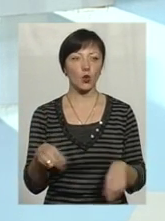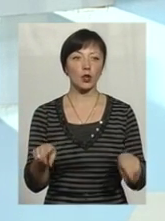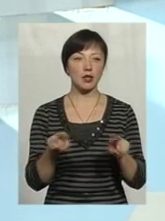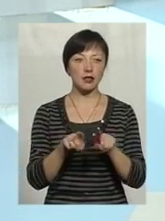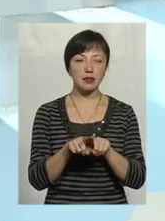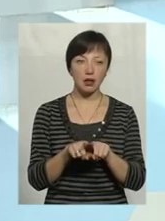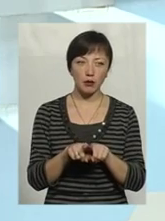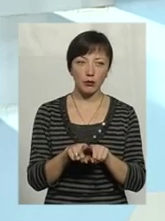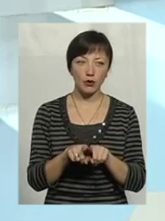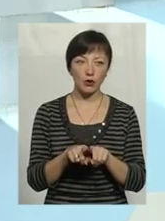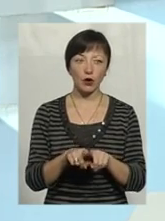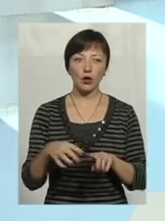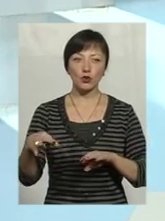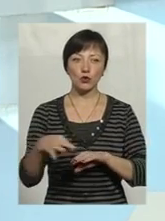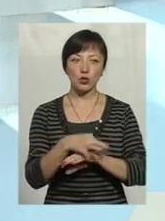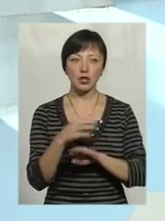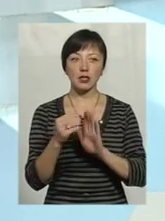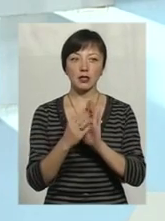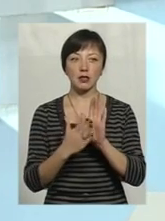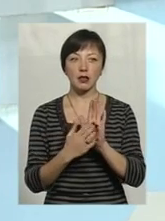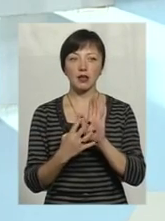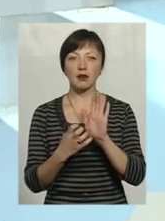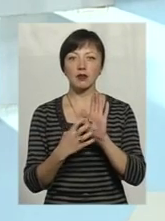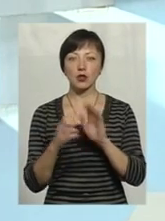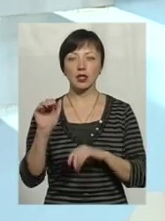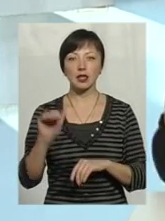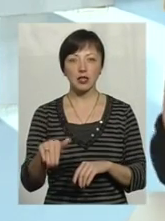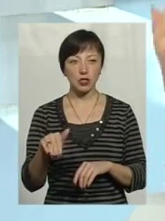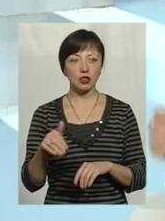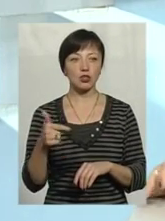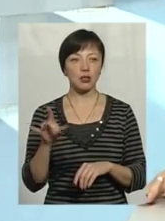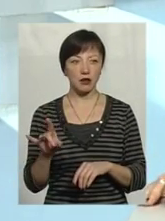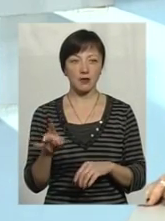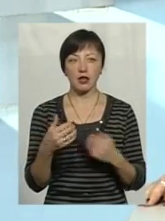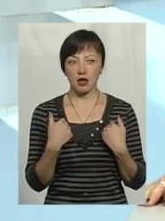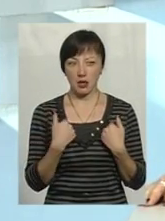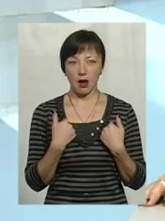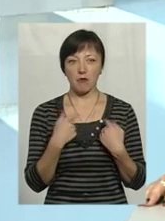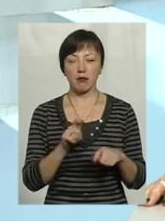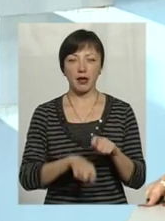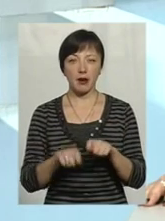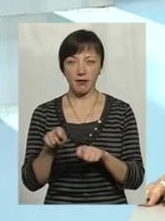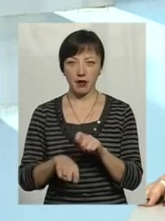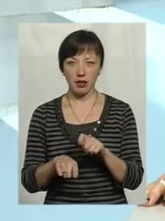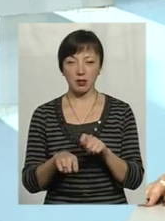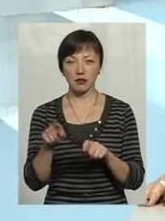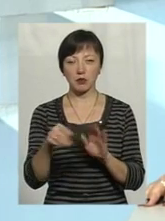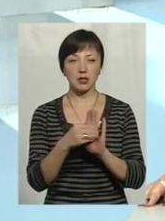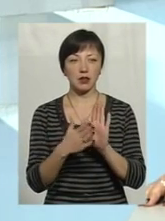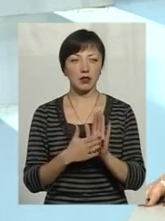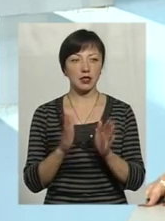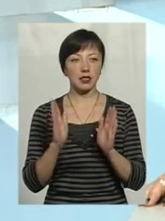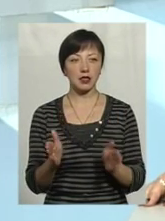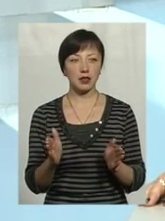само дружина декларує 900 тисяч гривень. Хоча, якщо чесно, я перевірила, там задекларована